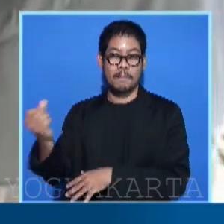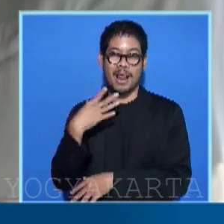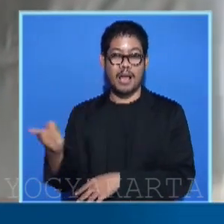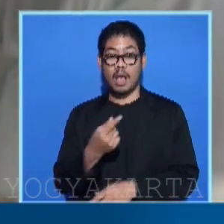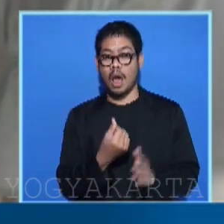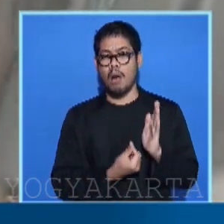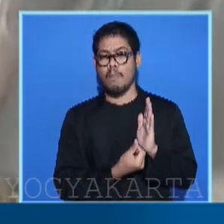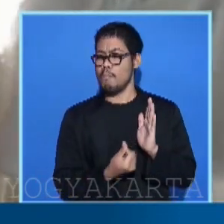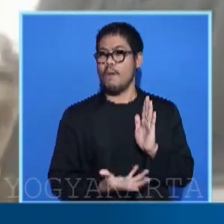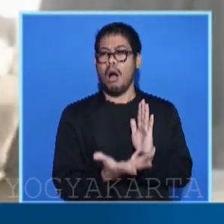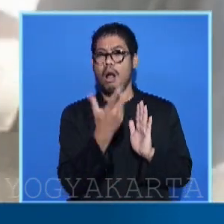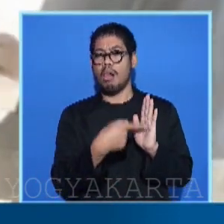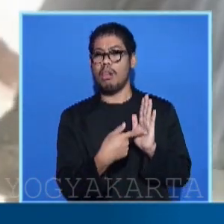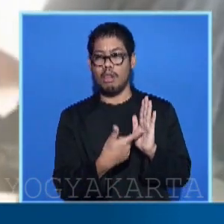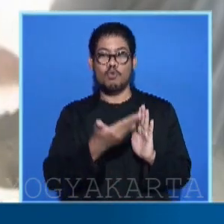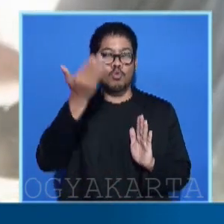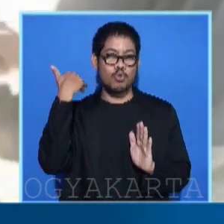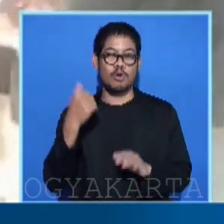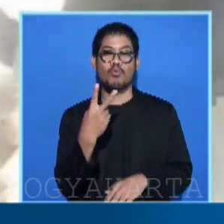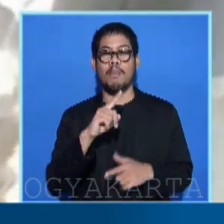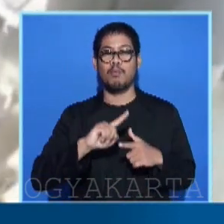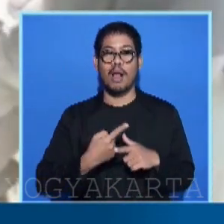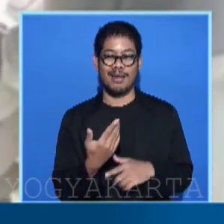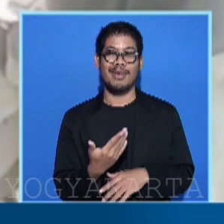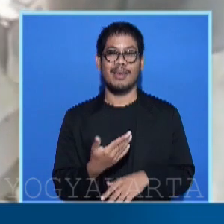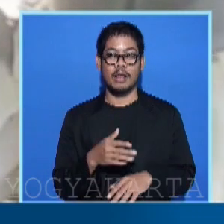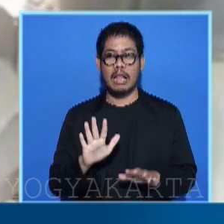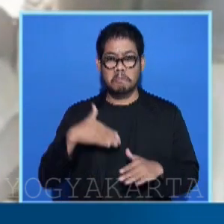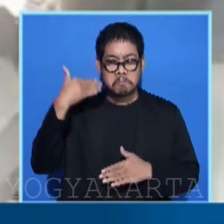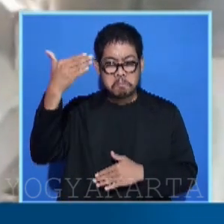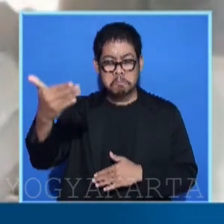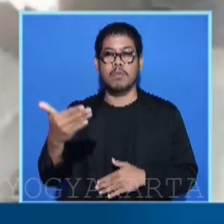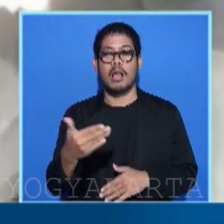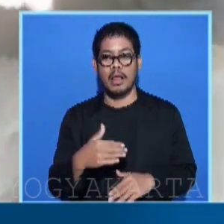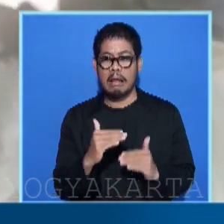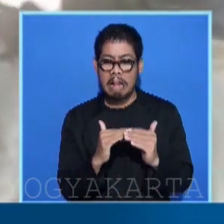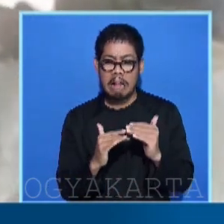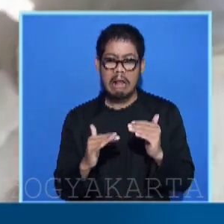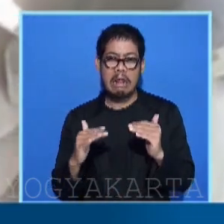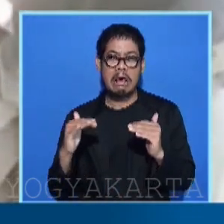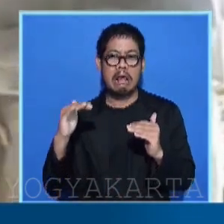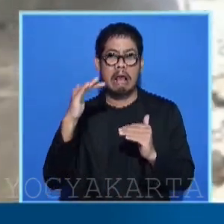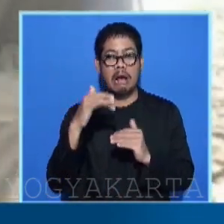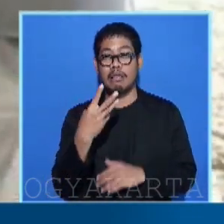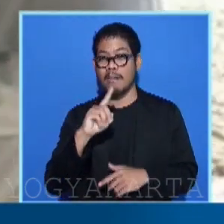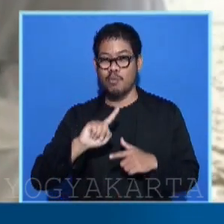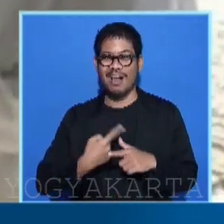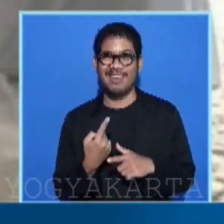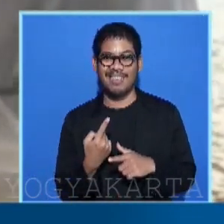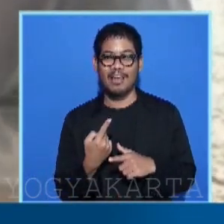berlangsung sejak 2 bulan ini bahkan diperkirakan akan terus mengalami peningkatan hingga 3 bulan ke depan